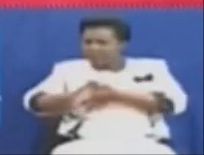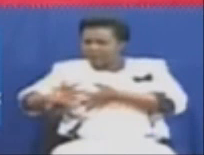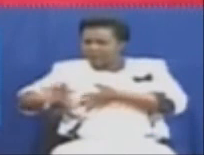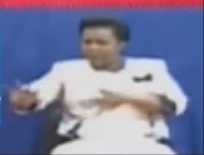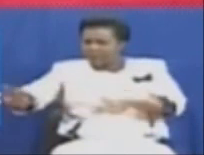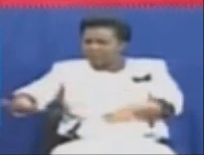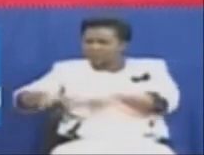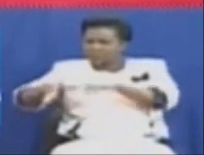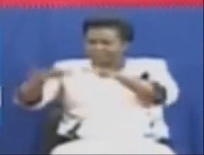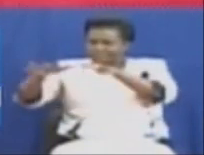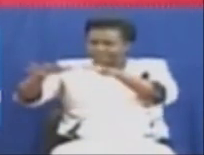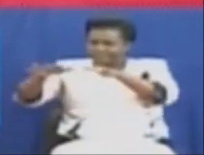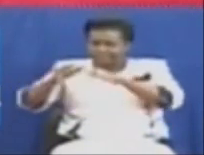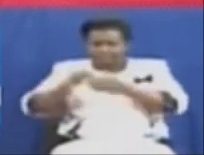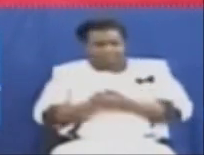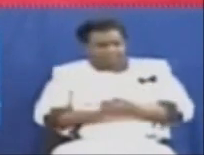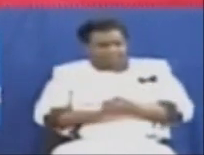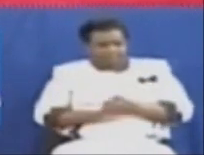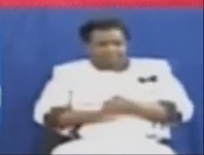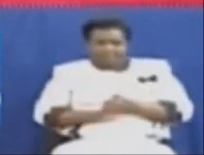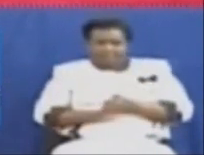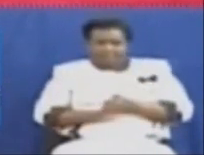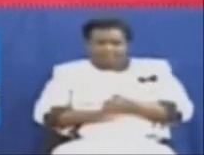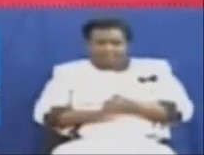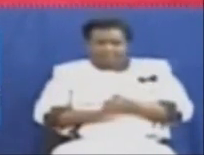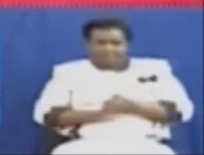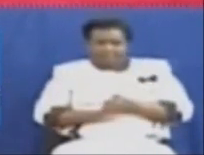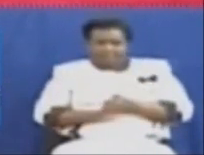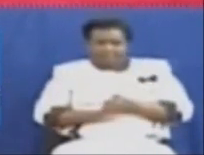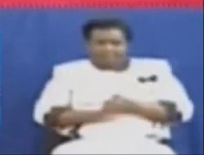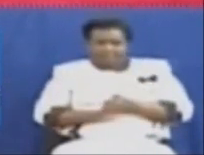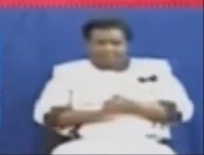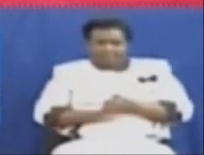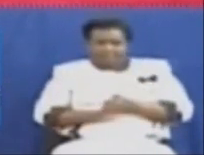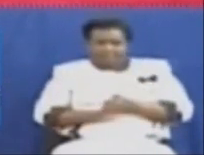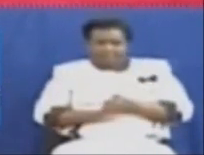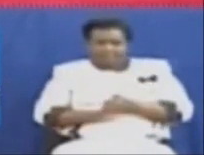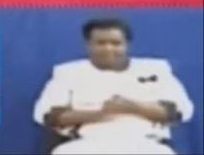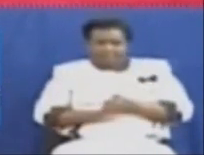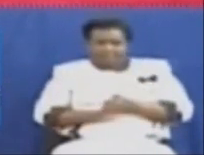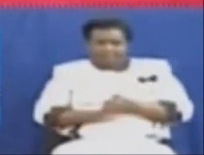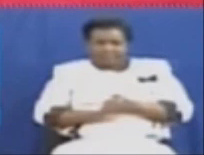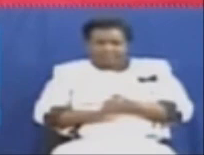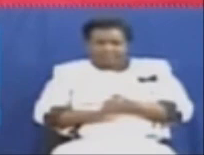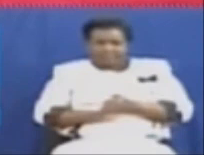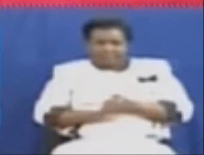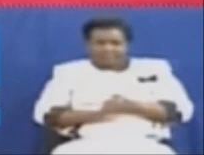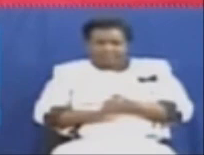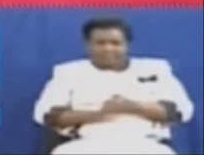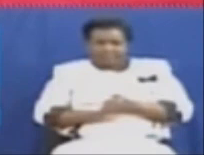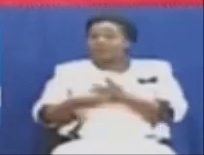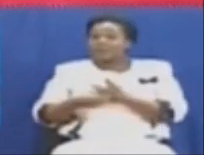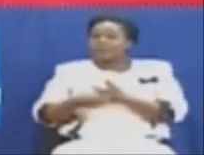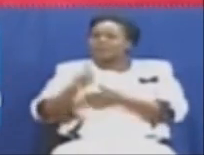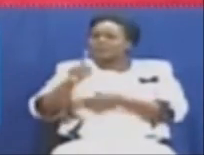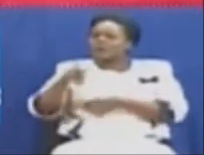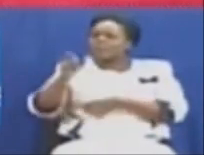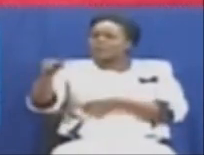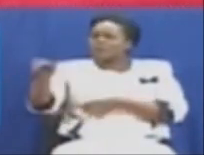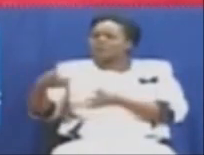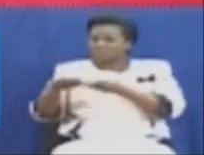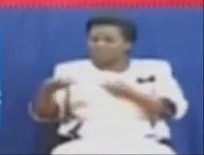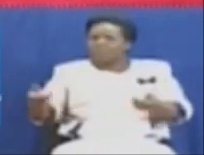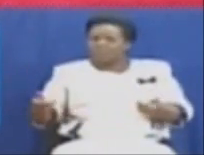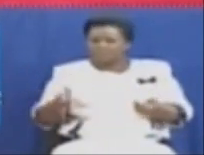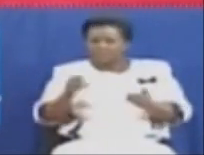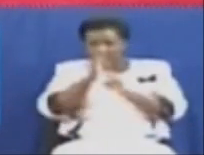Mheshimiwa Rais Dr. John Pombe Magufuli kwa kutoa pole kwa waathirika wote wa mafuriko nchini, kwa maeneo